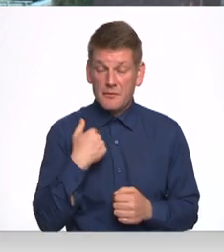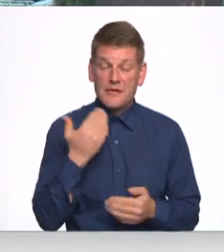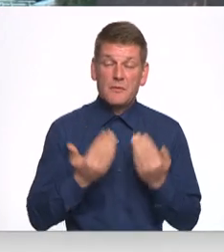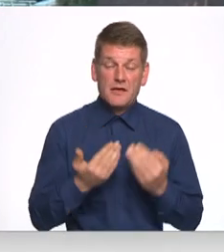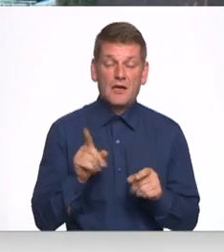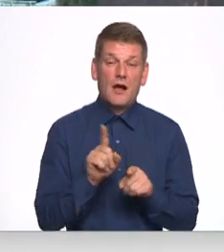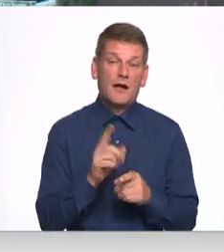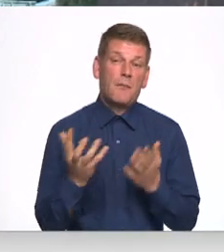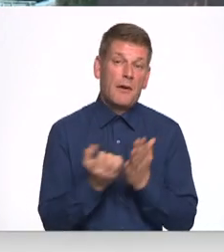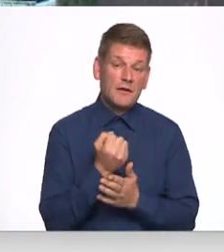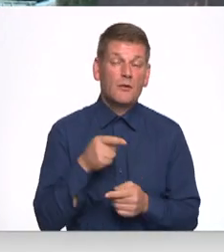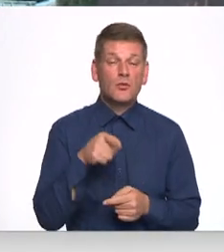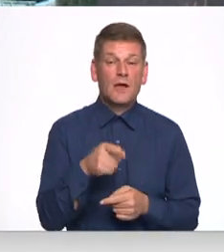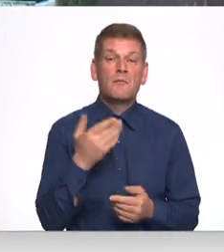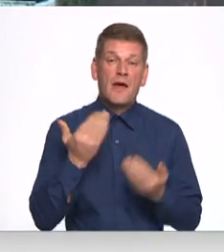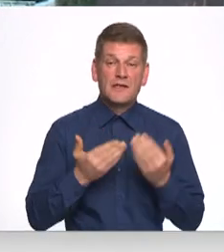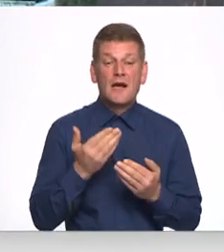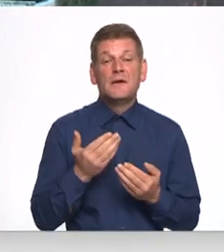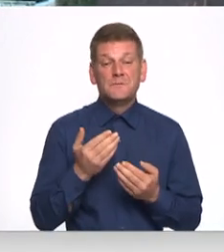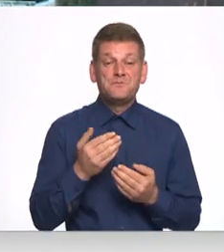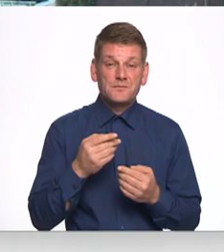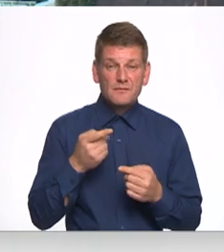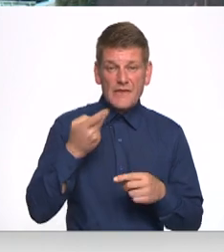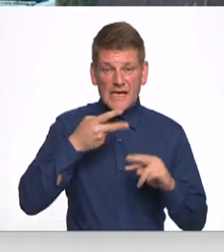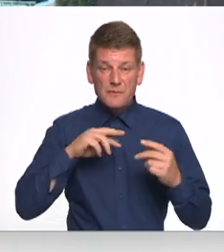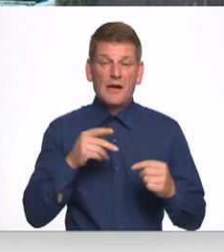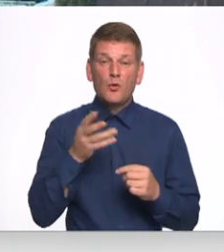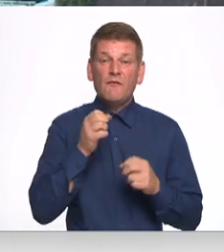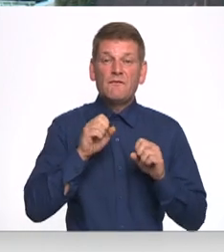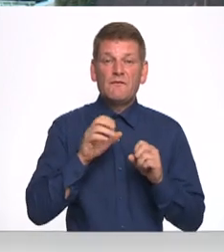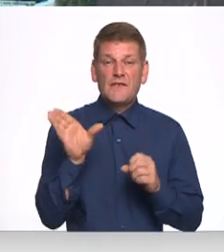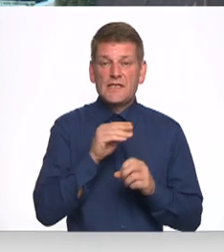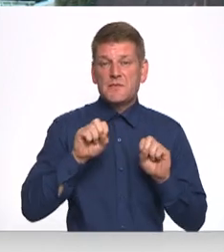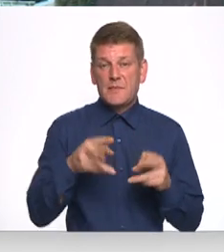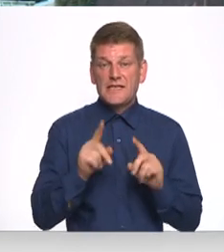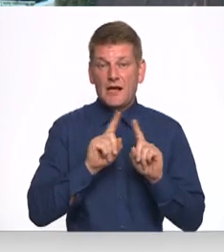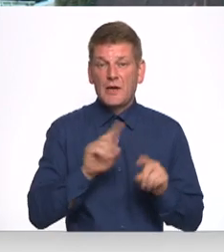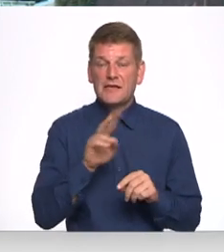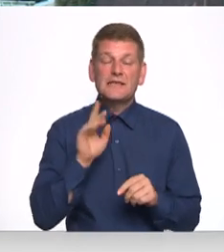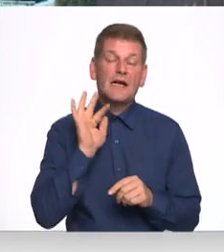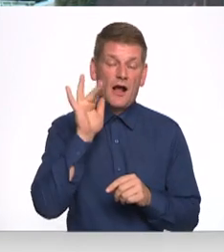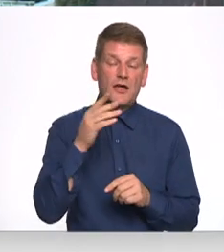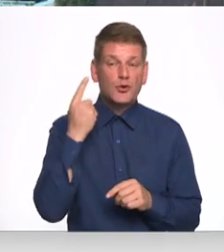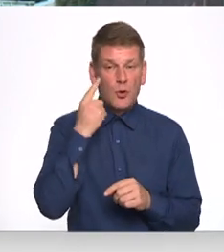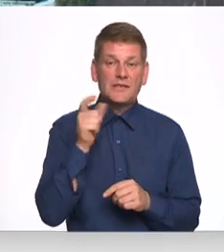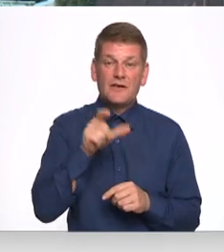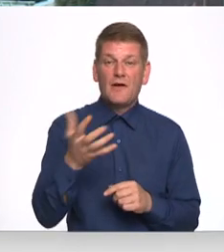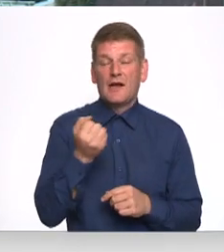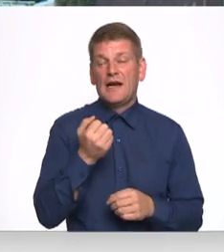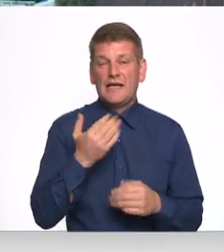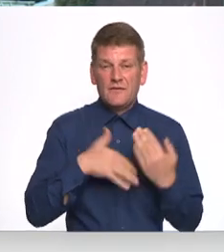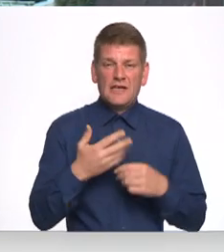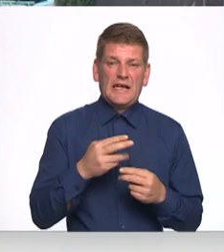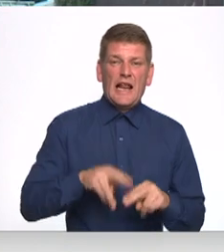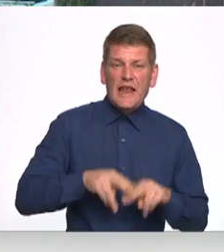mēģinājām panākt, un tas mēs mēģinājām izbēgt no visām speciālām lietām, kas ir kādreiz domāts cilvēkam ar invaliditāti. Speciālajā lifti,